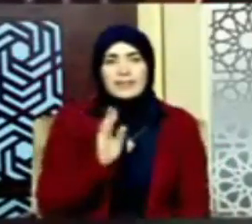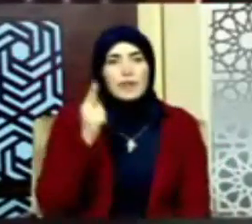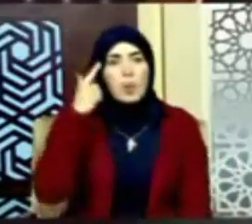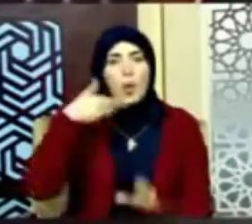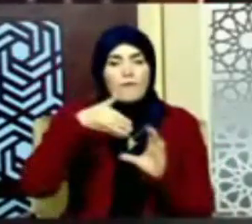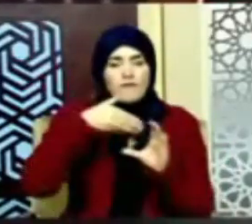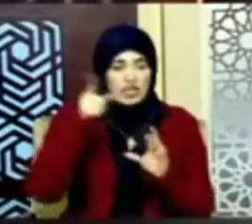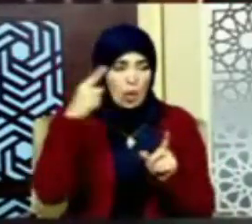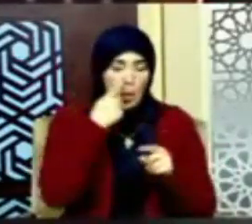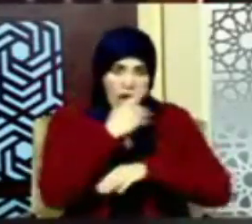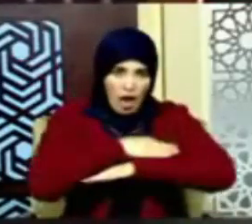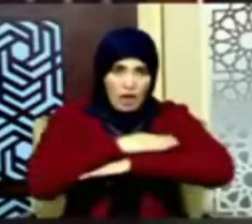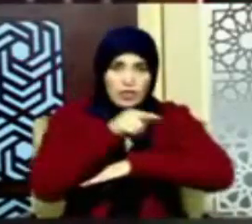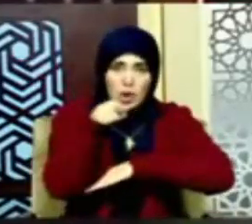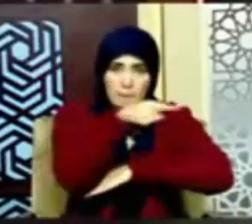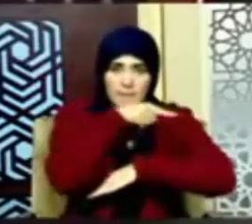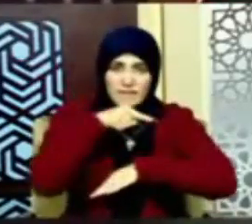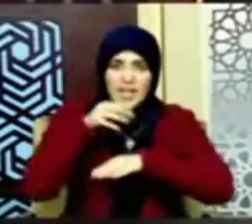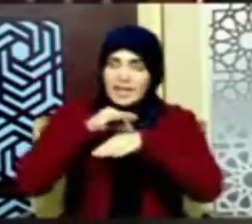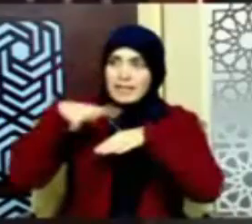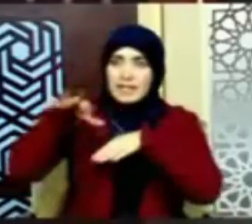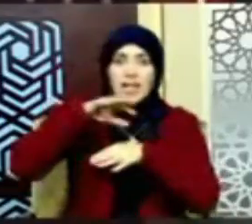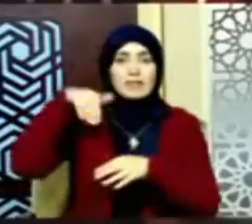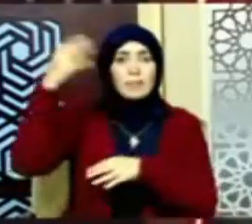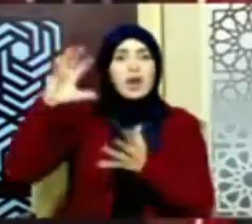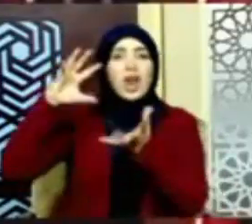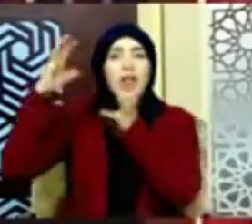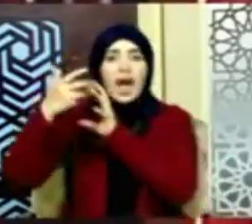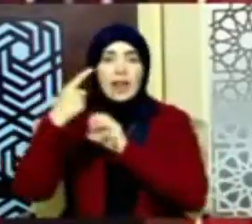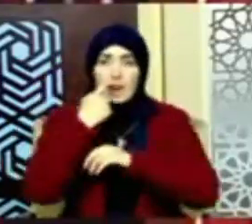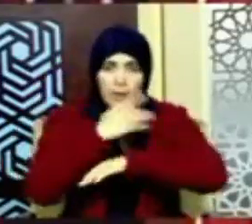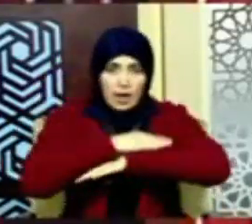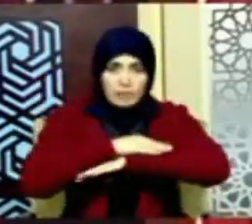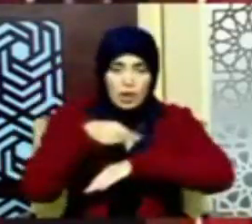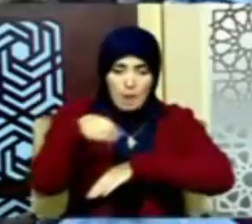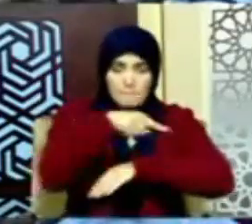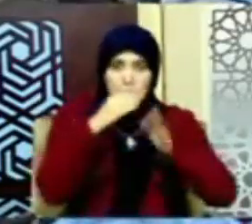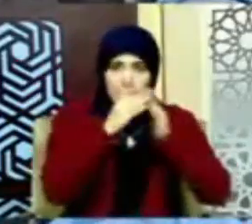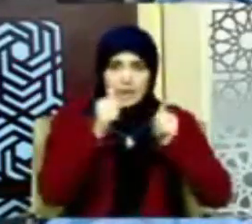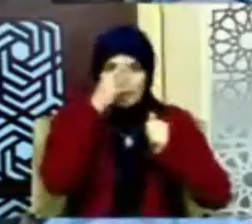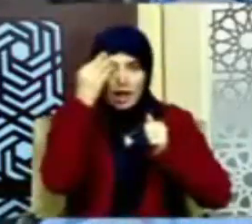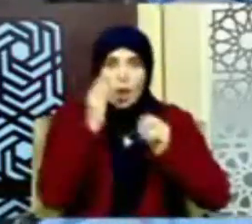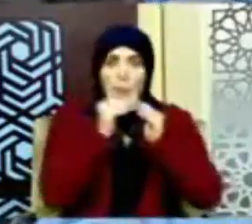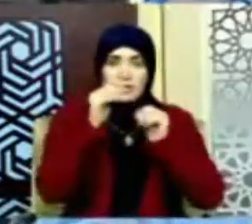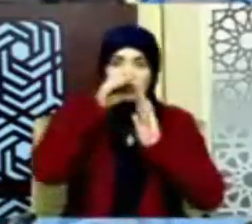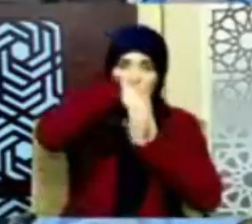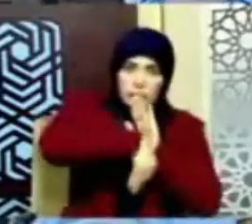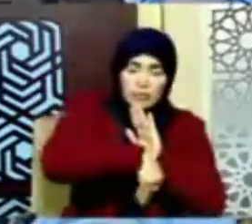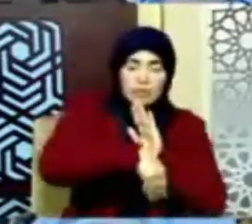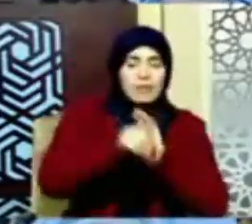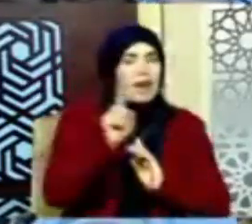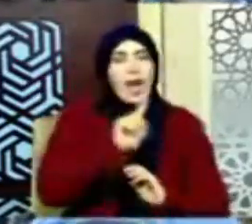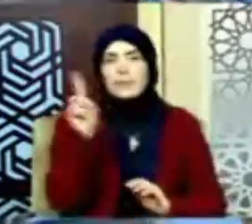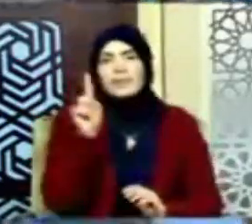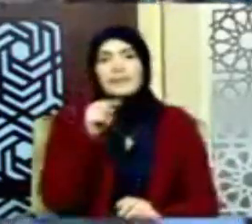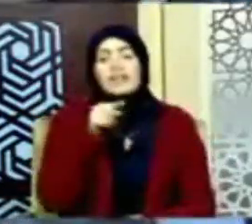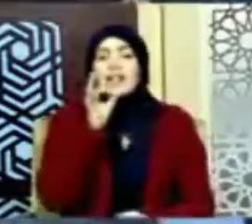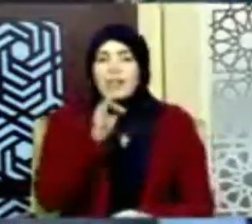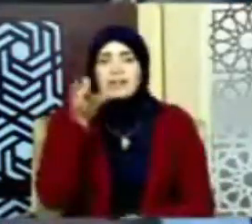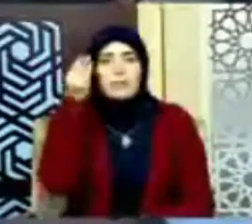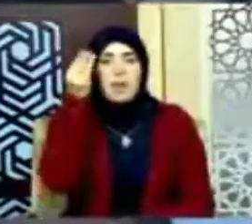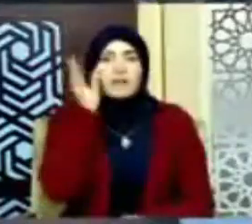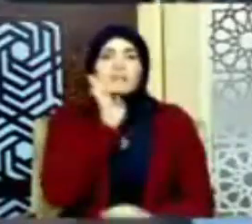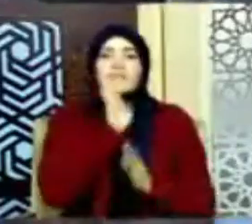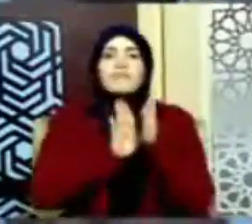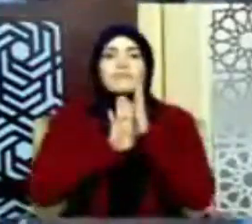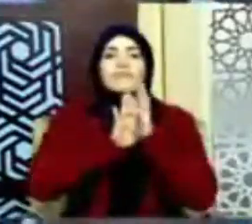لن يحترم الناس ديننا ما لم نتفوق في أمور دنيانا. فإن تفوقنا في أمور